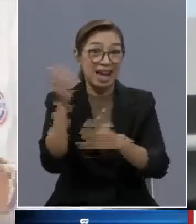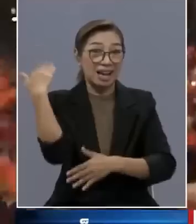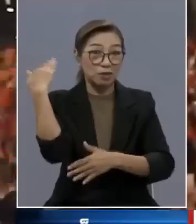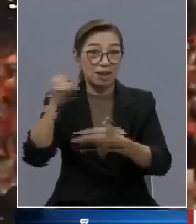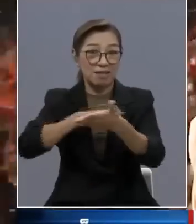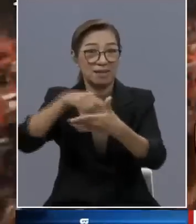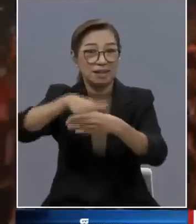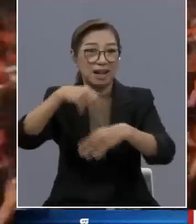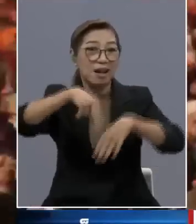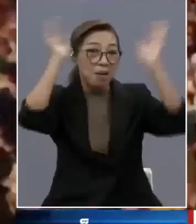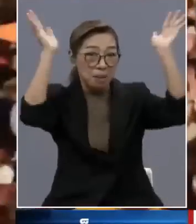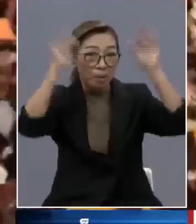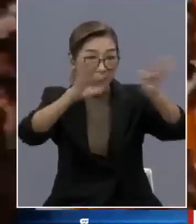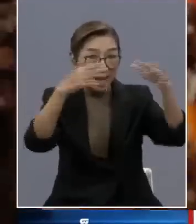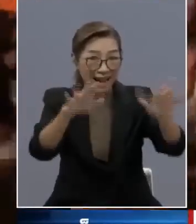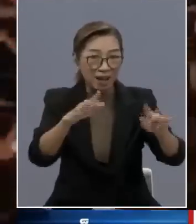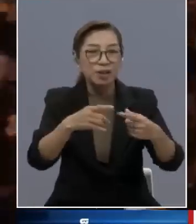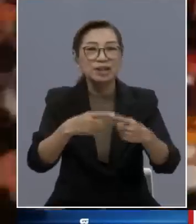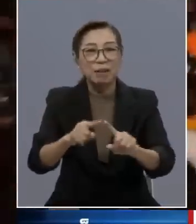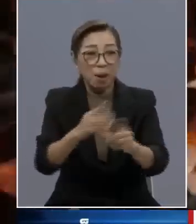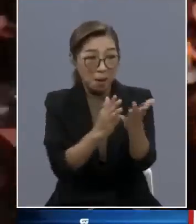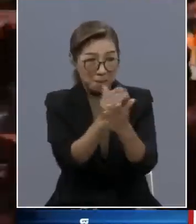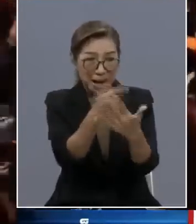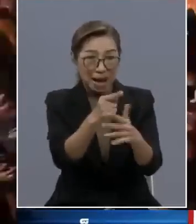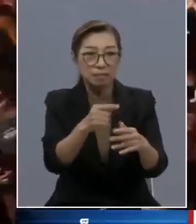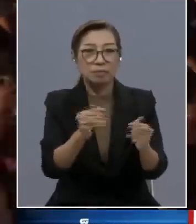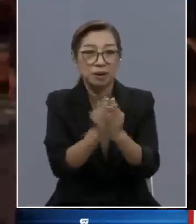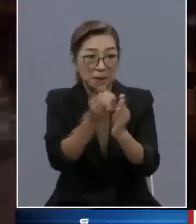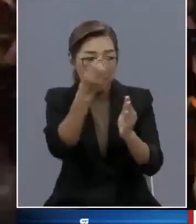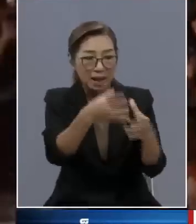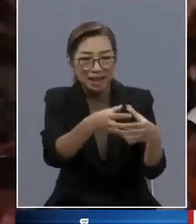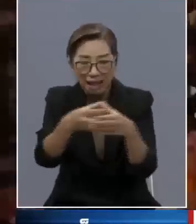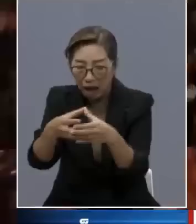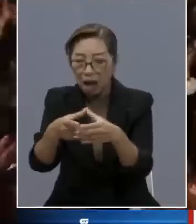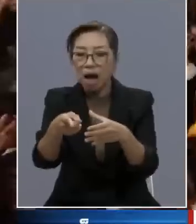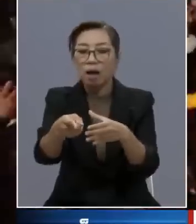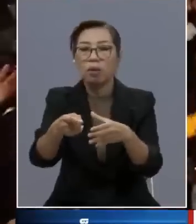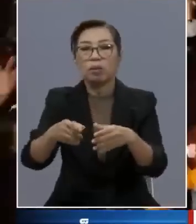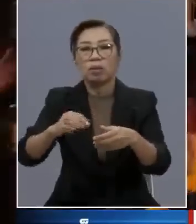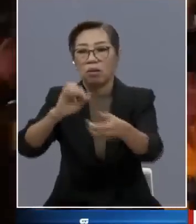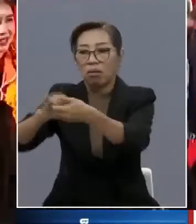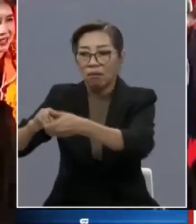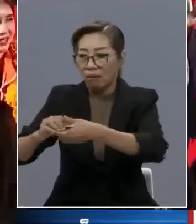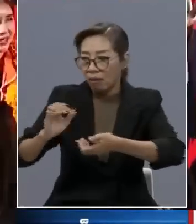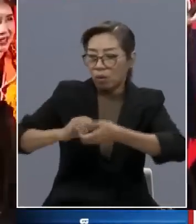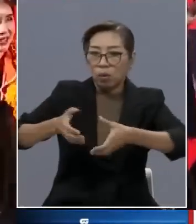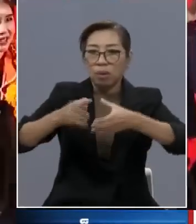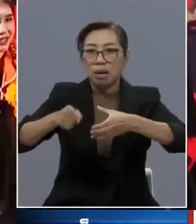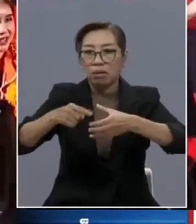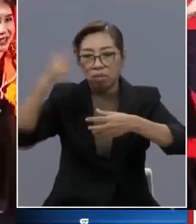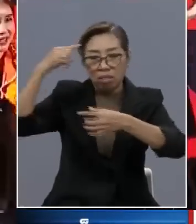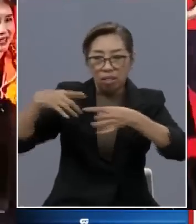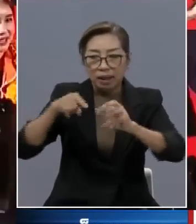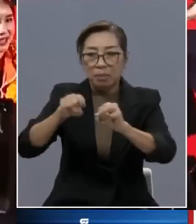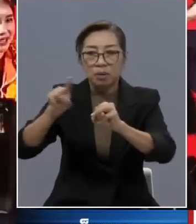จาจัดตั้งรัฐบาลมันก็เหมือนกลายเป็นอุปสรรคในตัวของมันเองที่ไม่สามารถจะดันทุรังใส่ใน MOU ได้แล้วก็ถ้